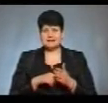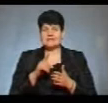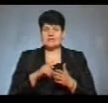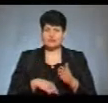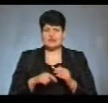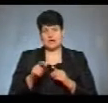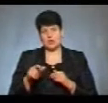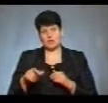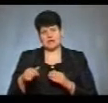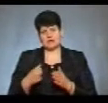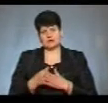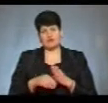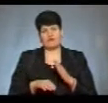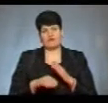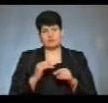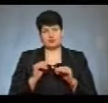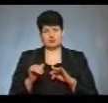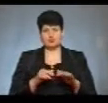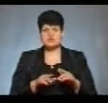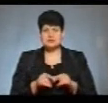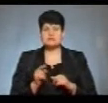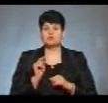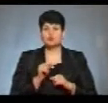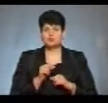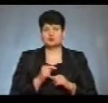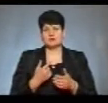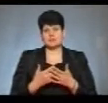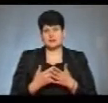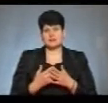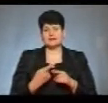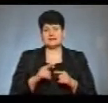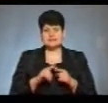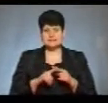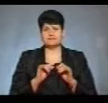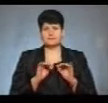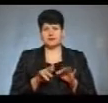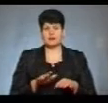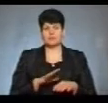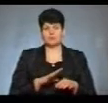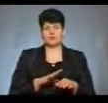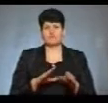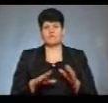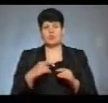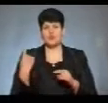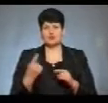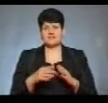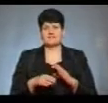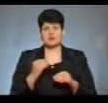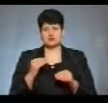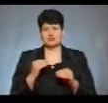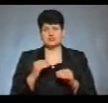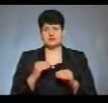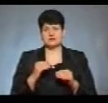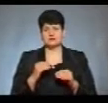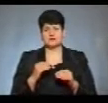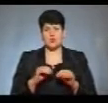людей до виборчих процесів. Тому, наприклад, от ці процесуальні речі, які відбувалися в окружній виборчій комісії, які трактувала ЦВК,